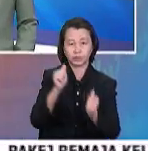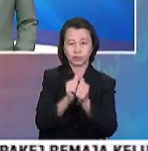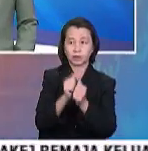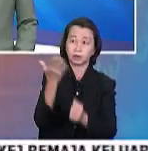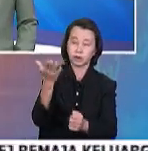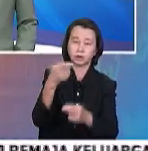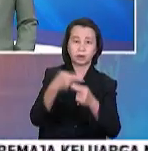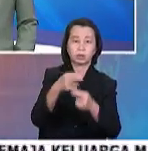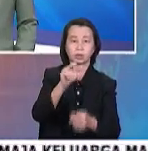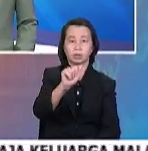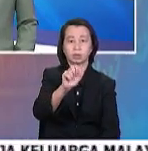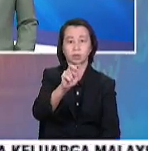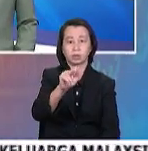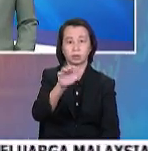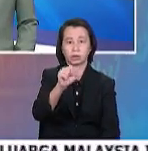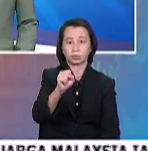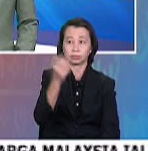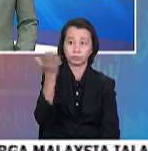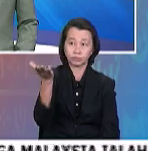Abu Bakar. Silakan Anaf.